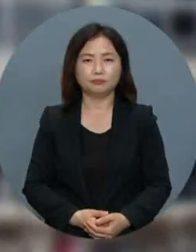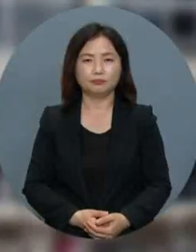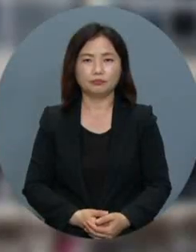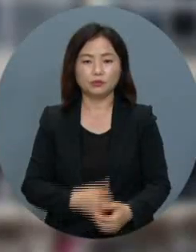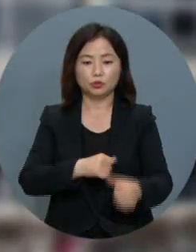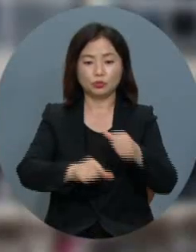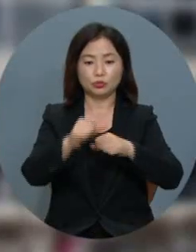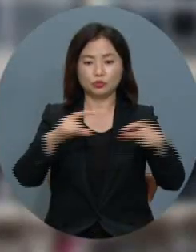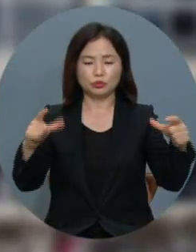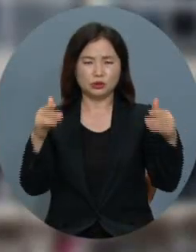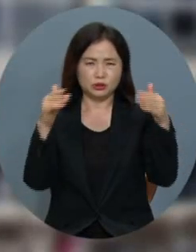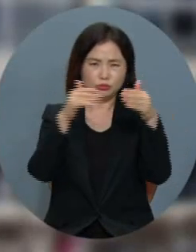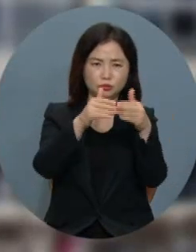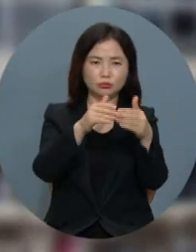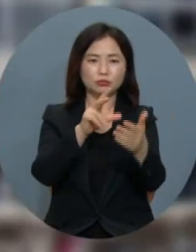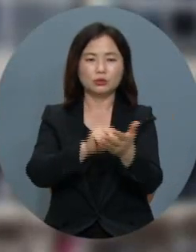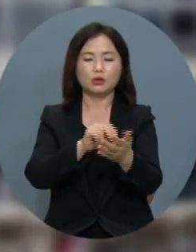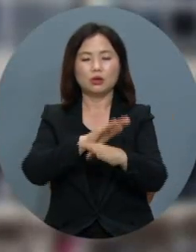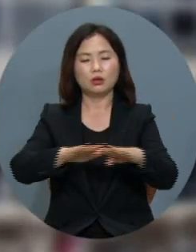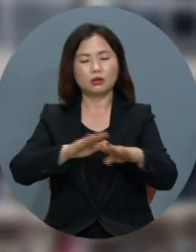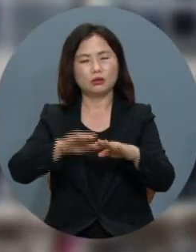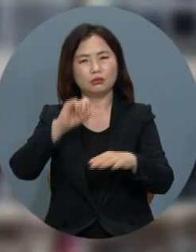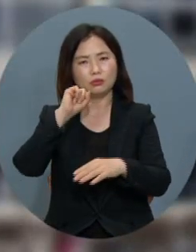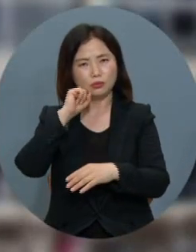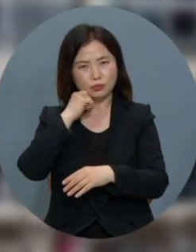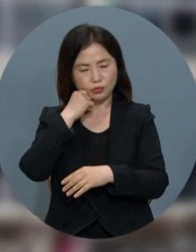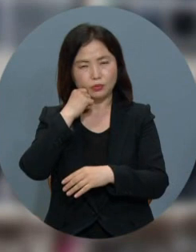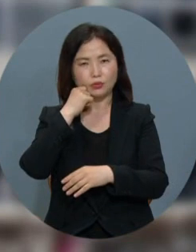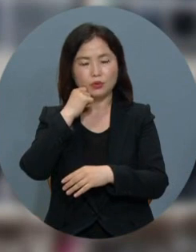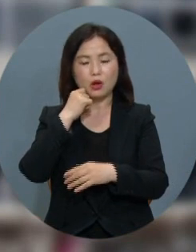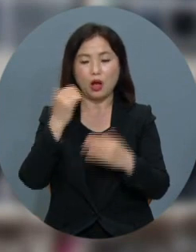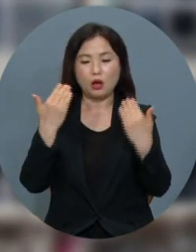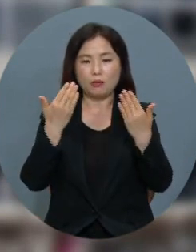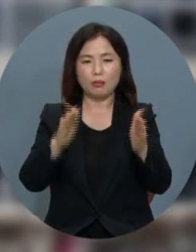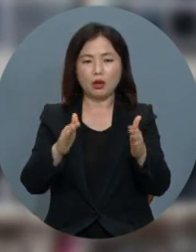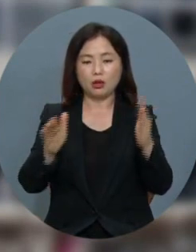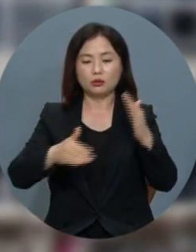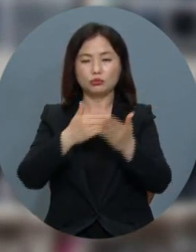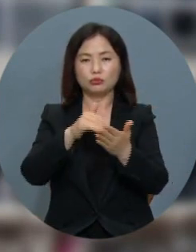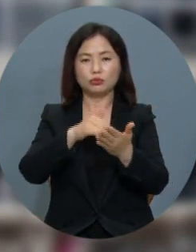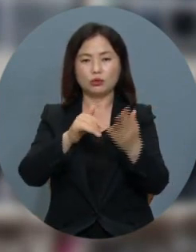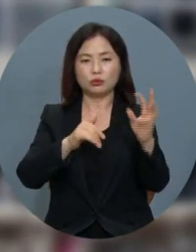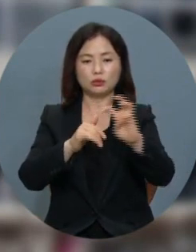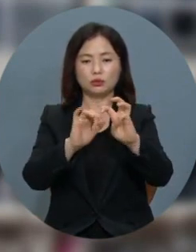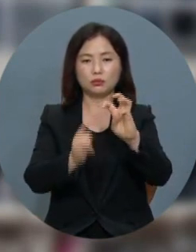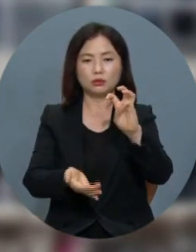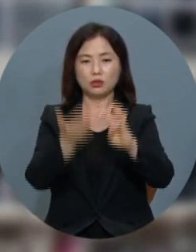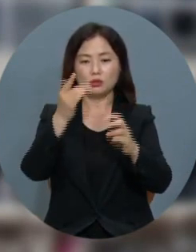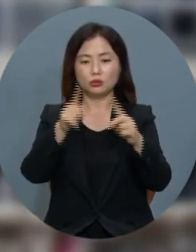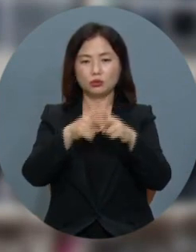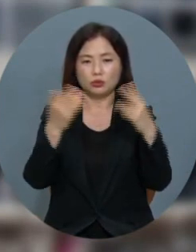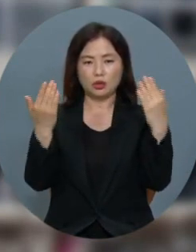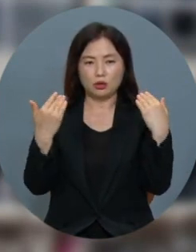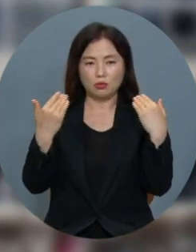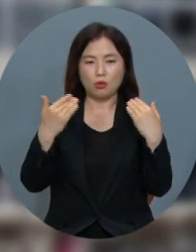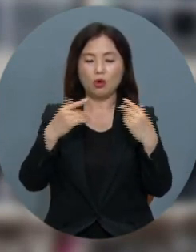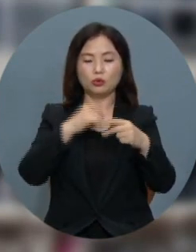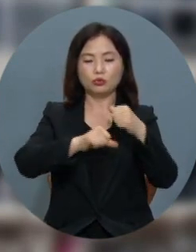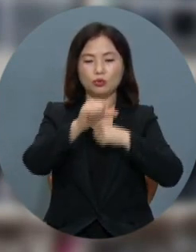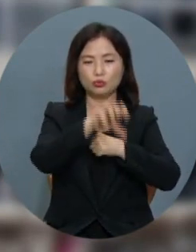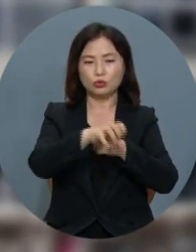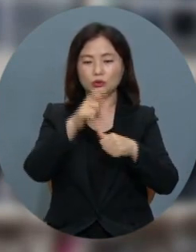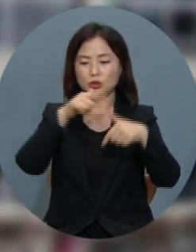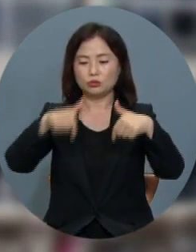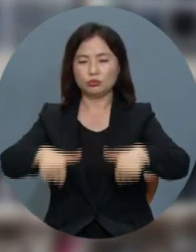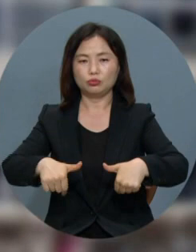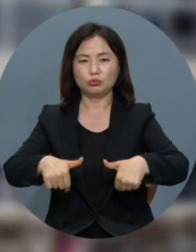수성구 솔님 문제는 더 풀기 어렵습니다 학급당 학생수가 30명이 넘는 초등학교는 수성구 와